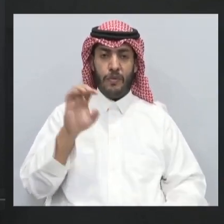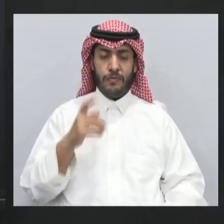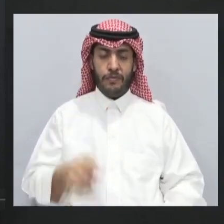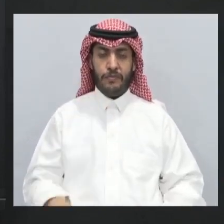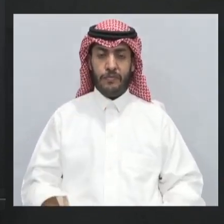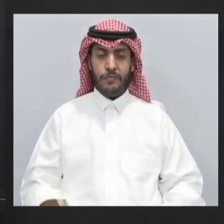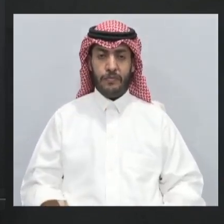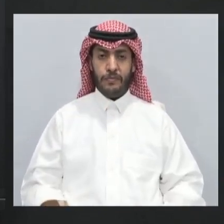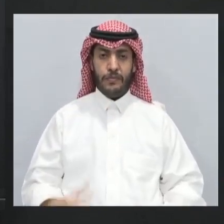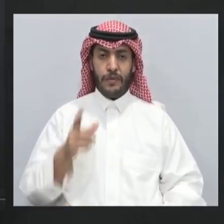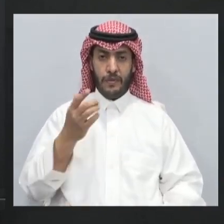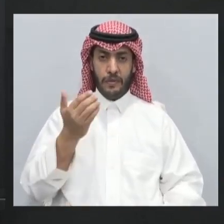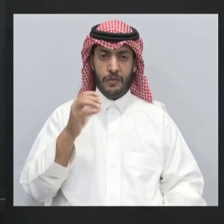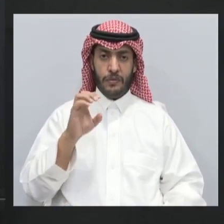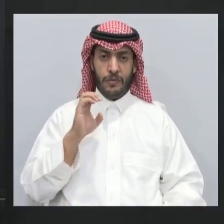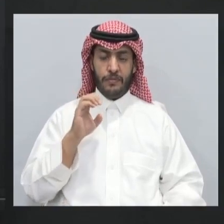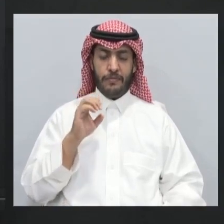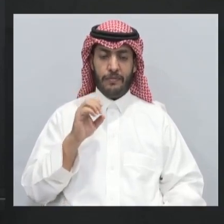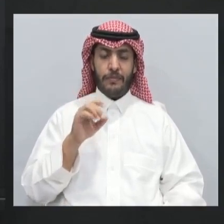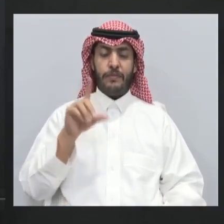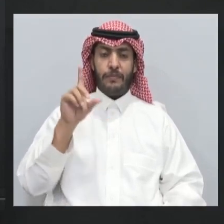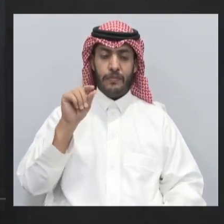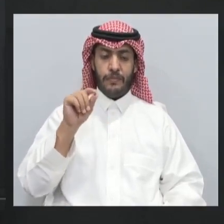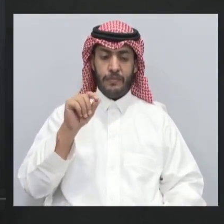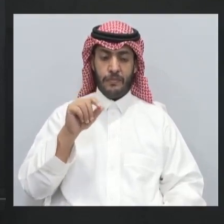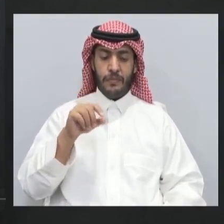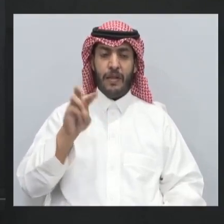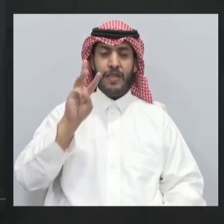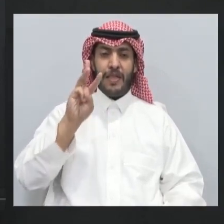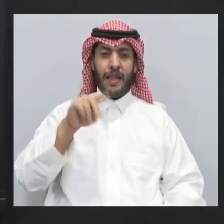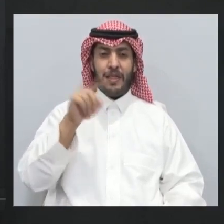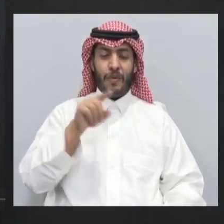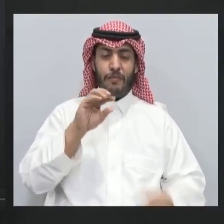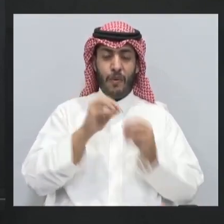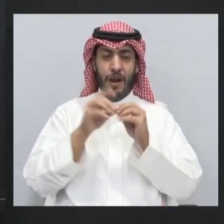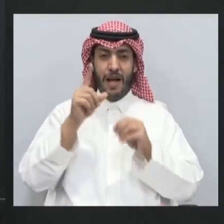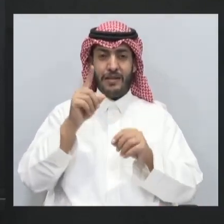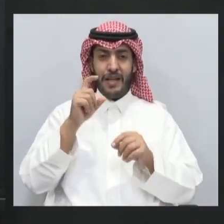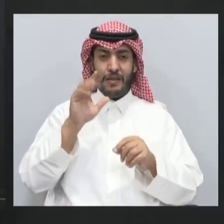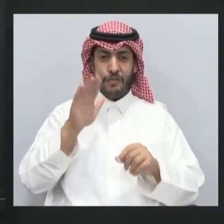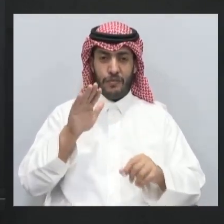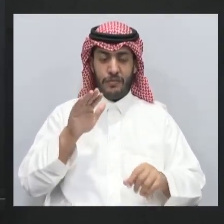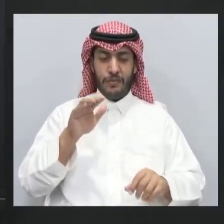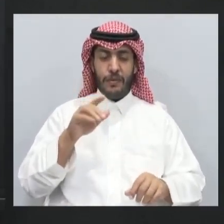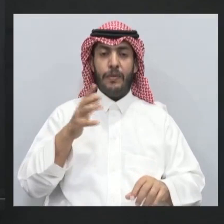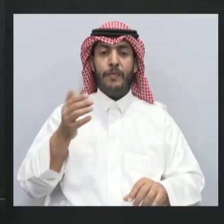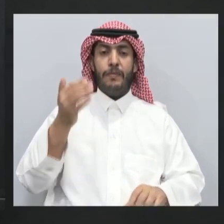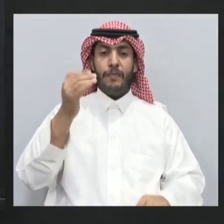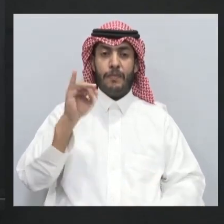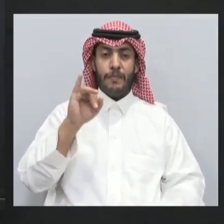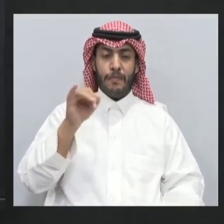الله فيكم هيا مبدعين اسعدكم الله ثلاثه دوائر الملونه باللون الازرق من